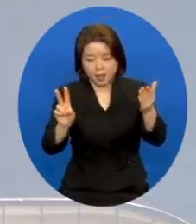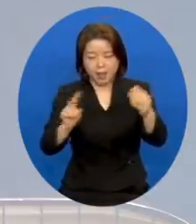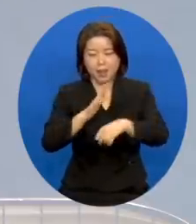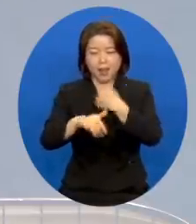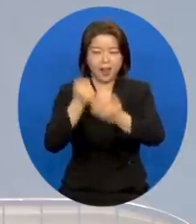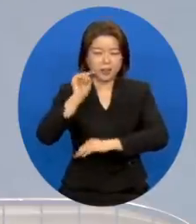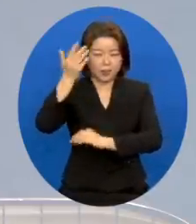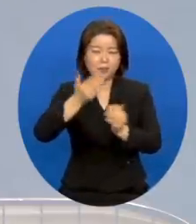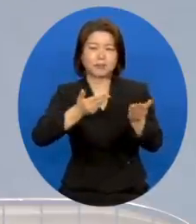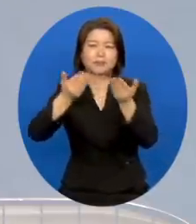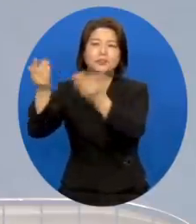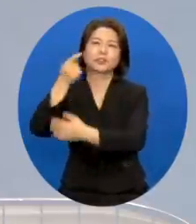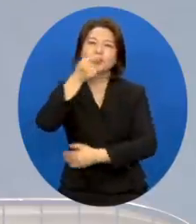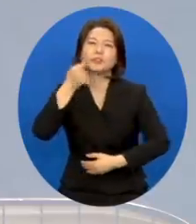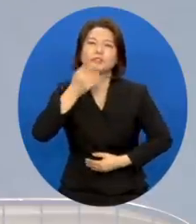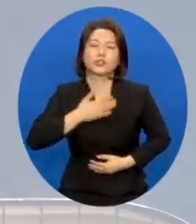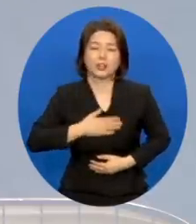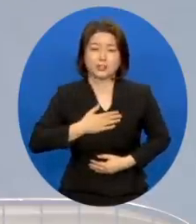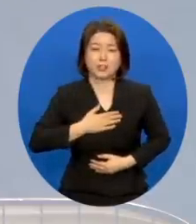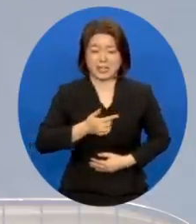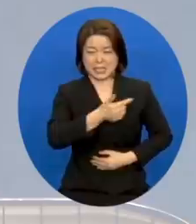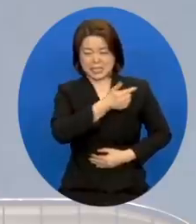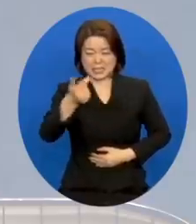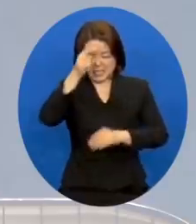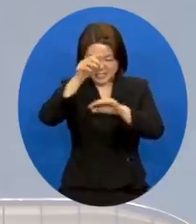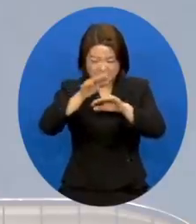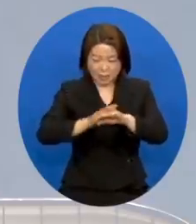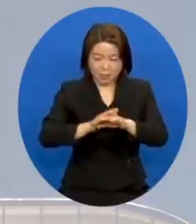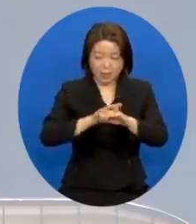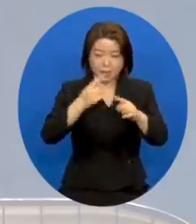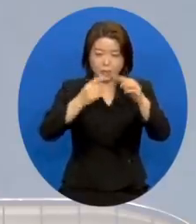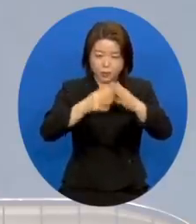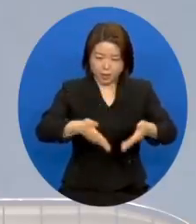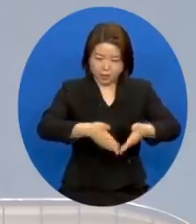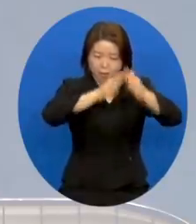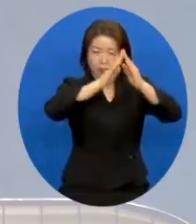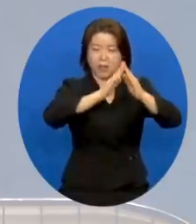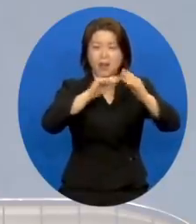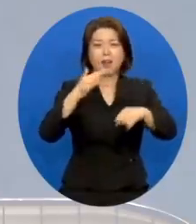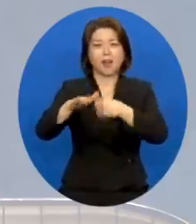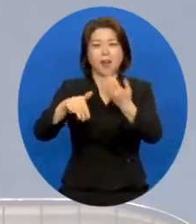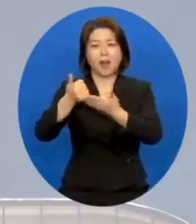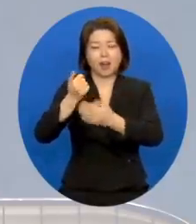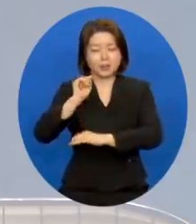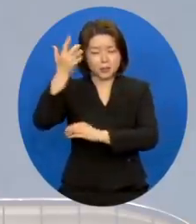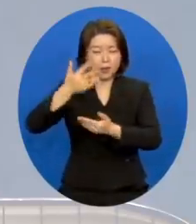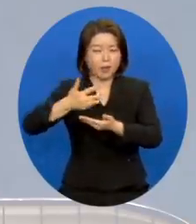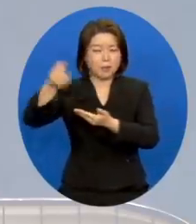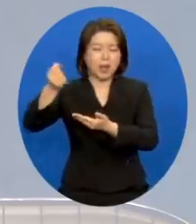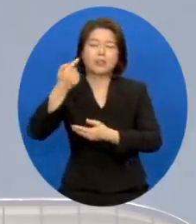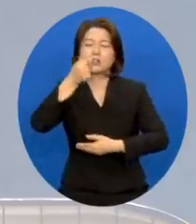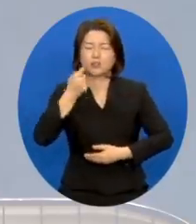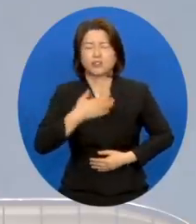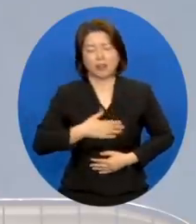줄 알았어 큰 예배당 지워야 하나님이 기뻐하시는 건 줄 알았다니까요 실제로